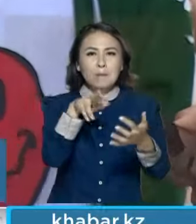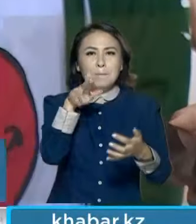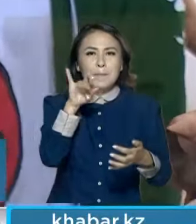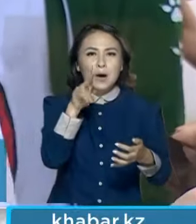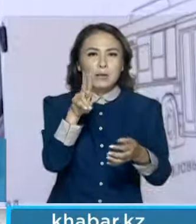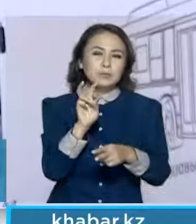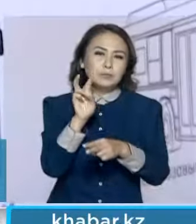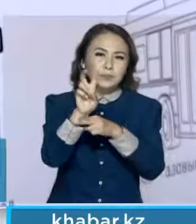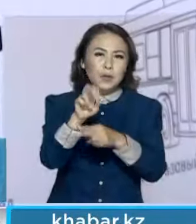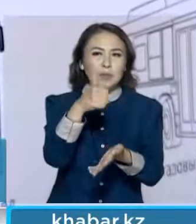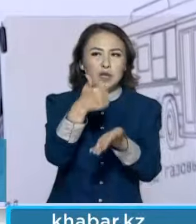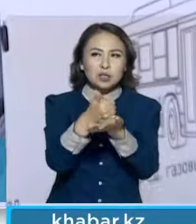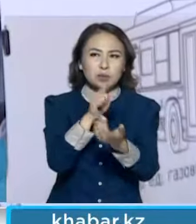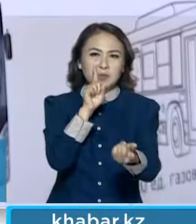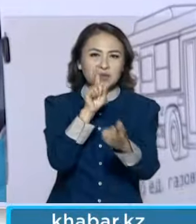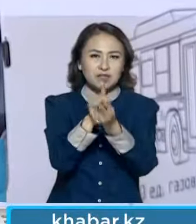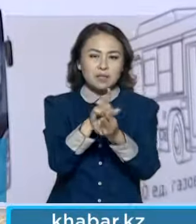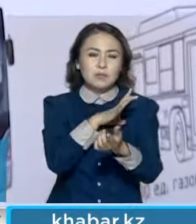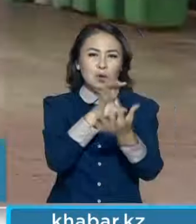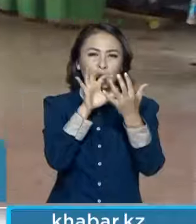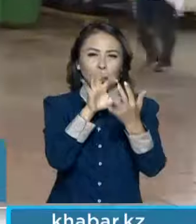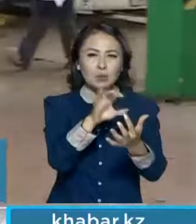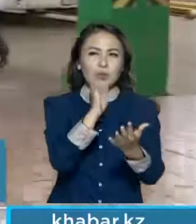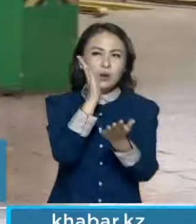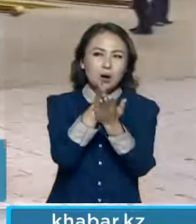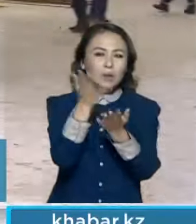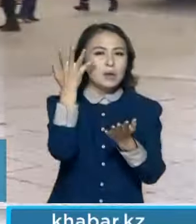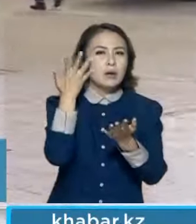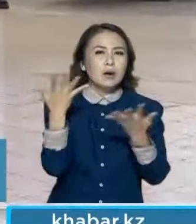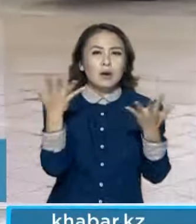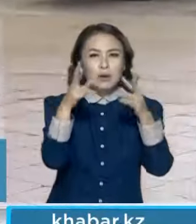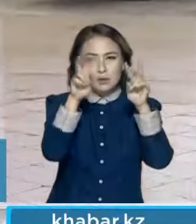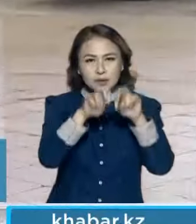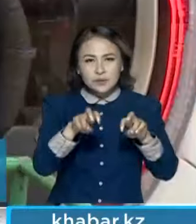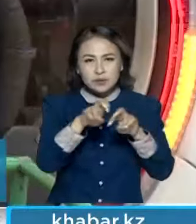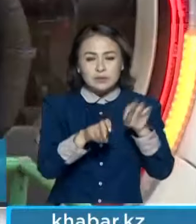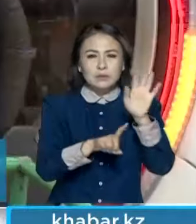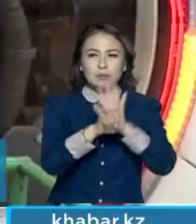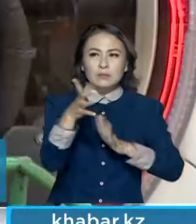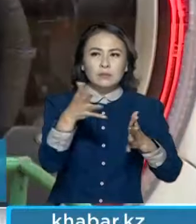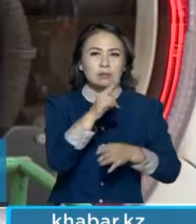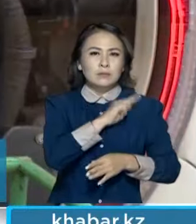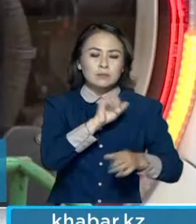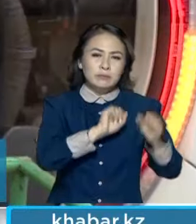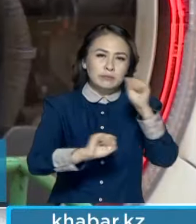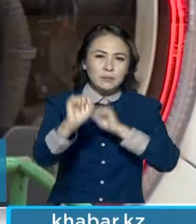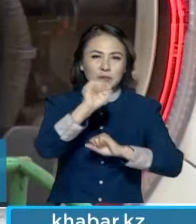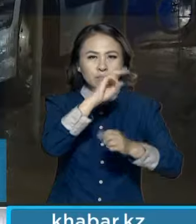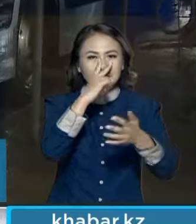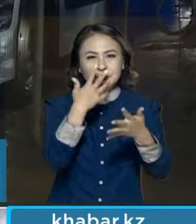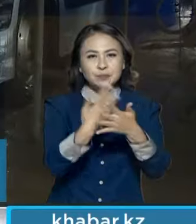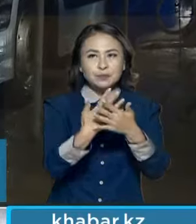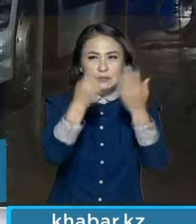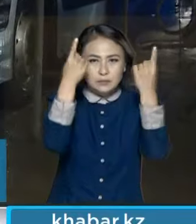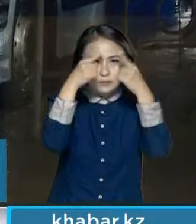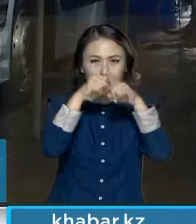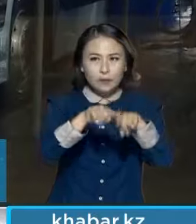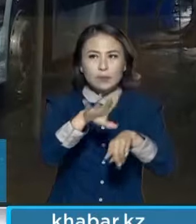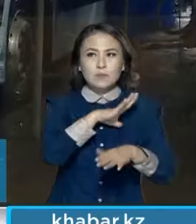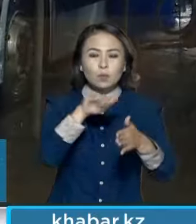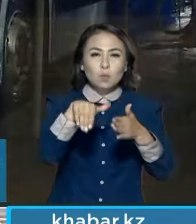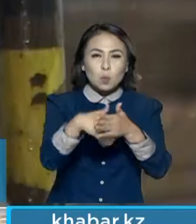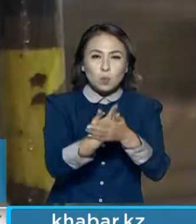біріне барып басшылығымен кездестік. Көлікті бағытқа жіберу алдында қалай тексеретінін, қалай жуатынын да көрсетті. Техниканың дені